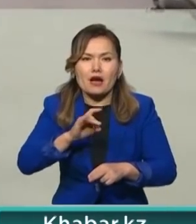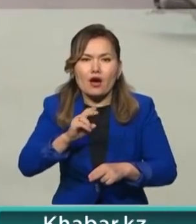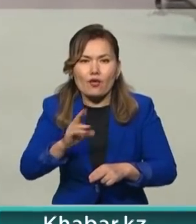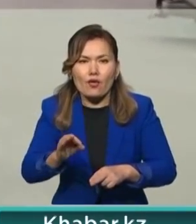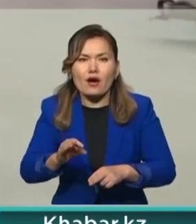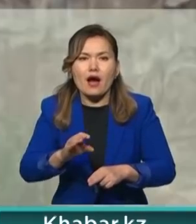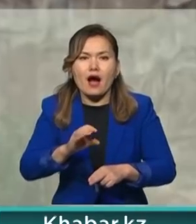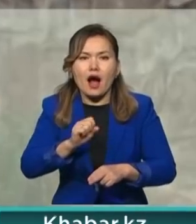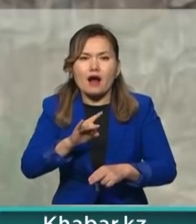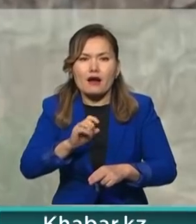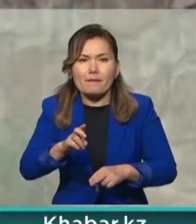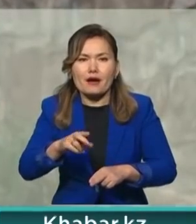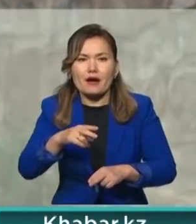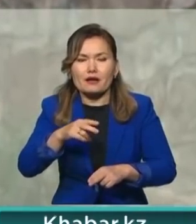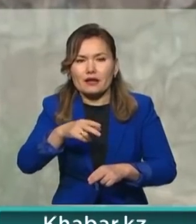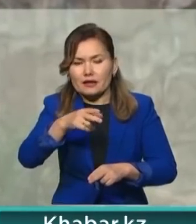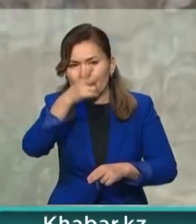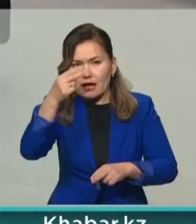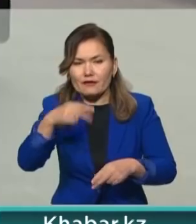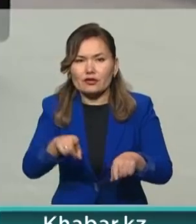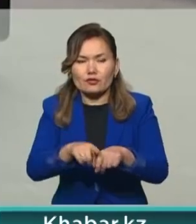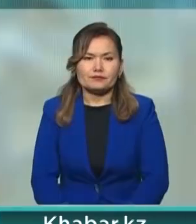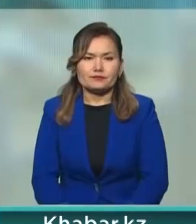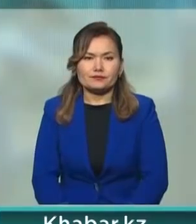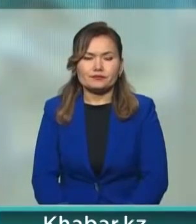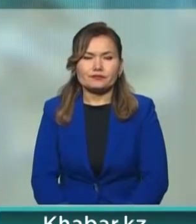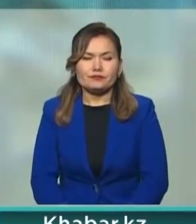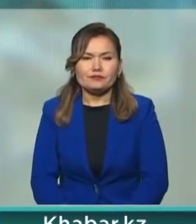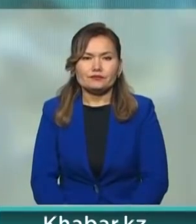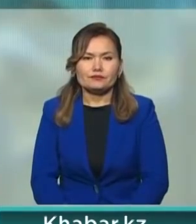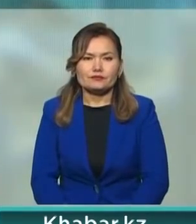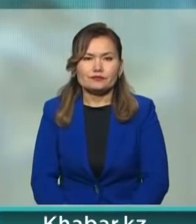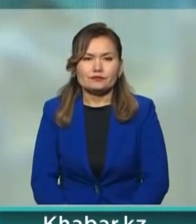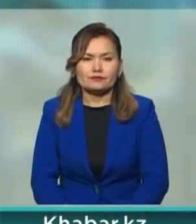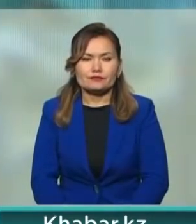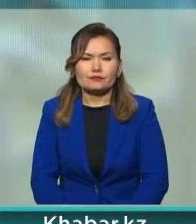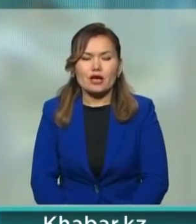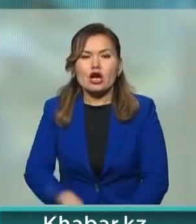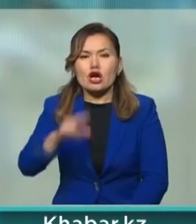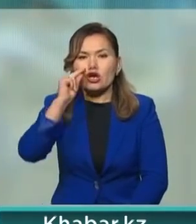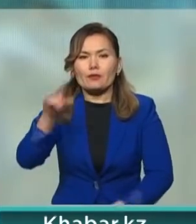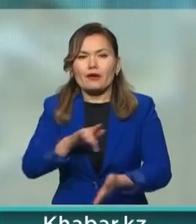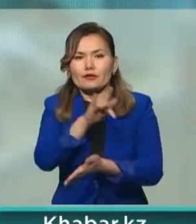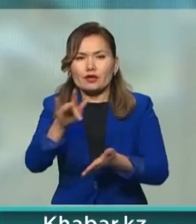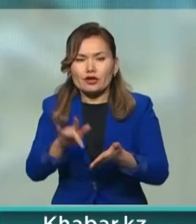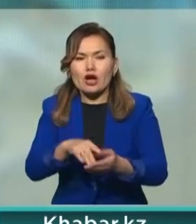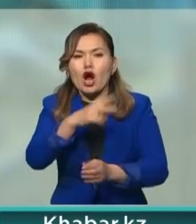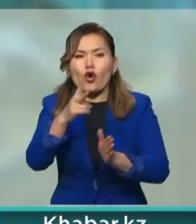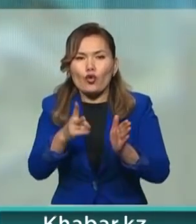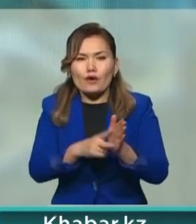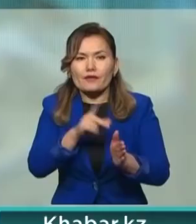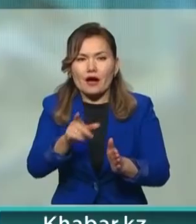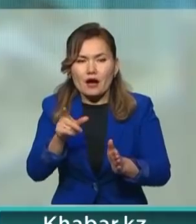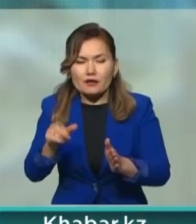Арабиясы, Латвия, Сенегал және Тунистеде табылды. Өзгеде жаңалықтарға тоқталайық. Шымкентте 17